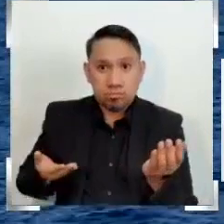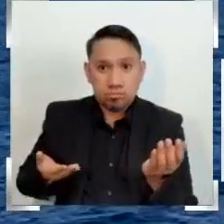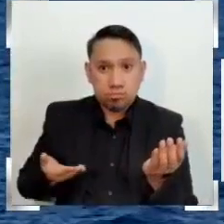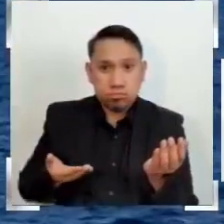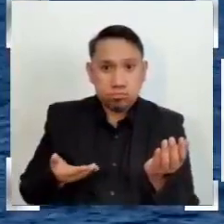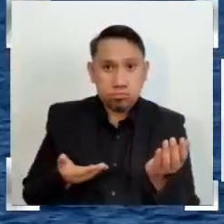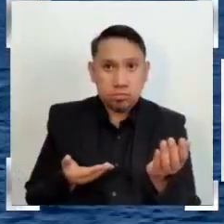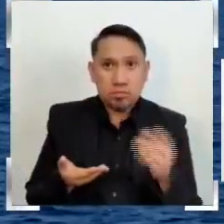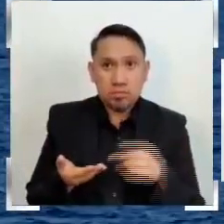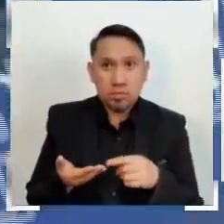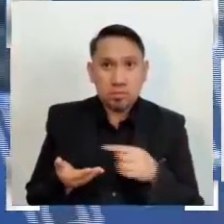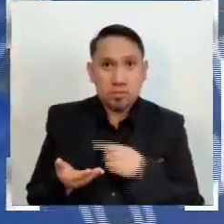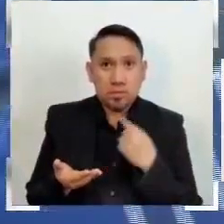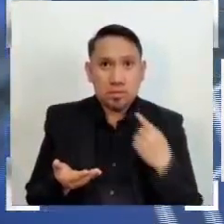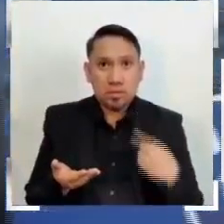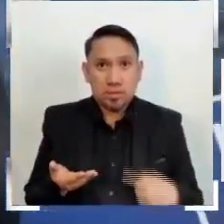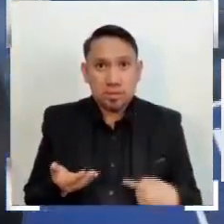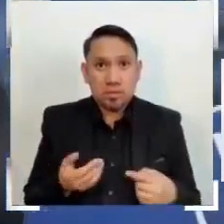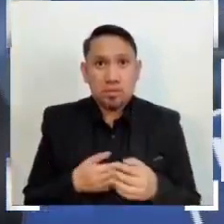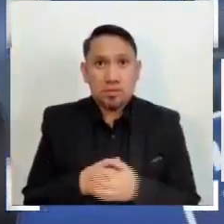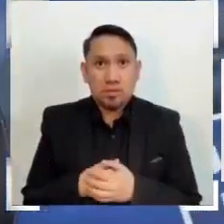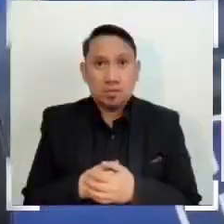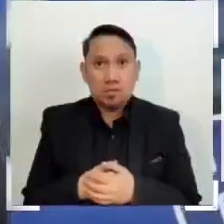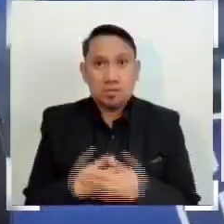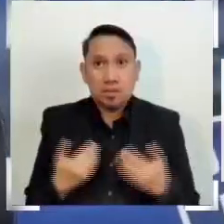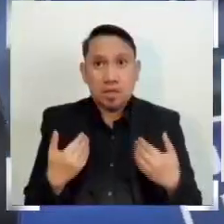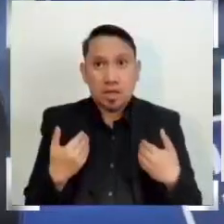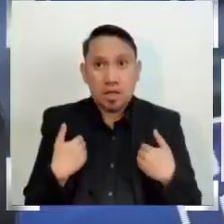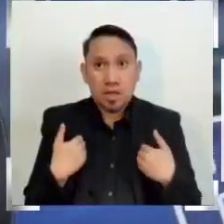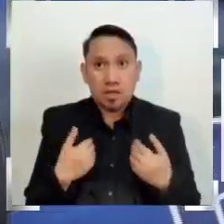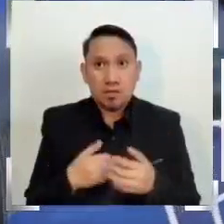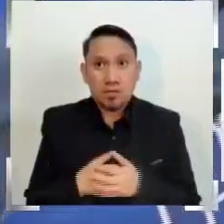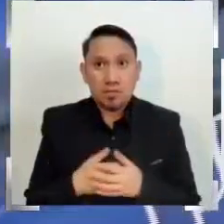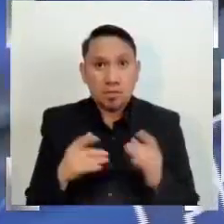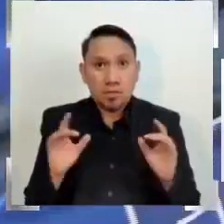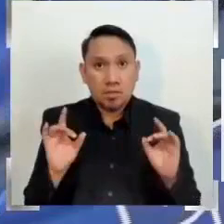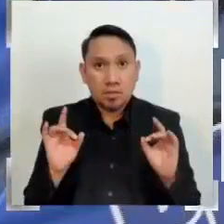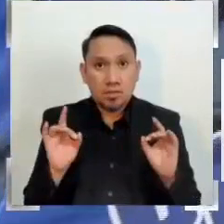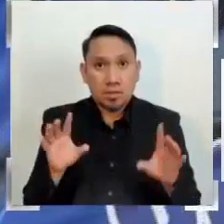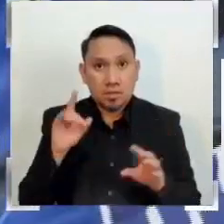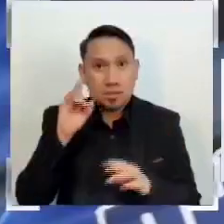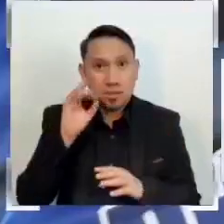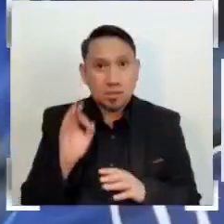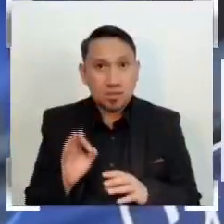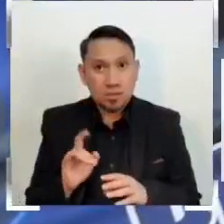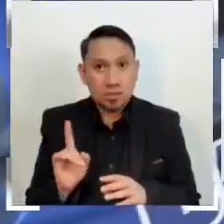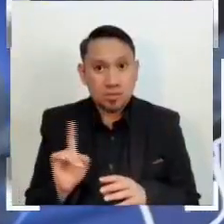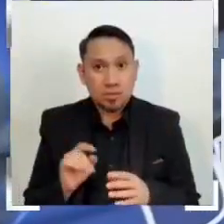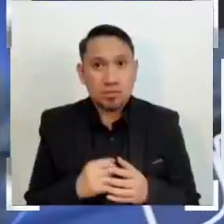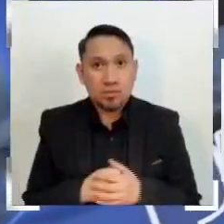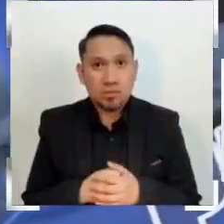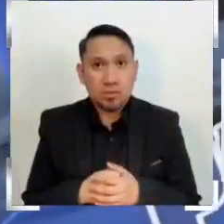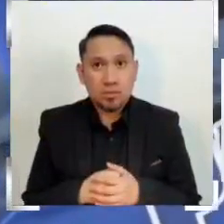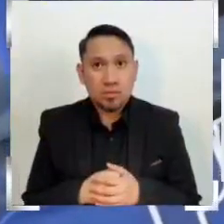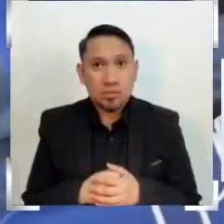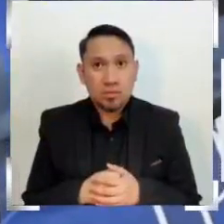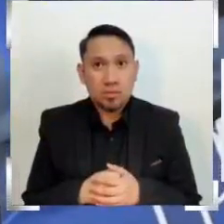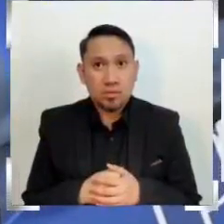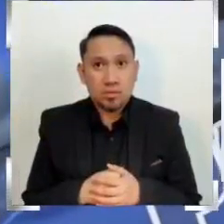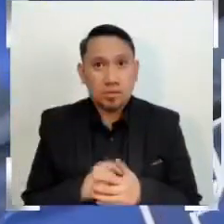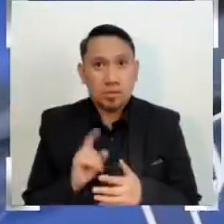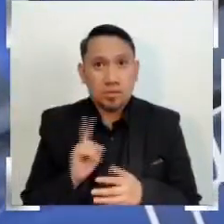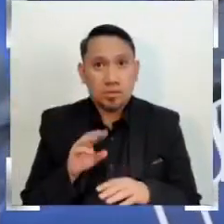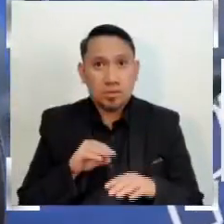Sa bridge ng aming barko, may nangyayari ng kritikal na desisyon. Ano pong advice ng Coast Guard?